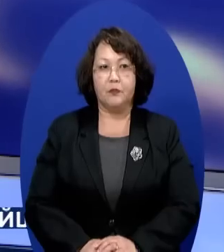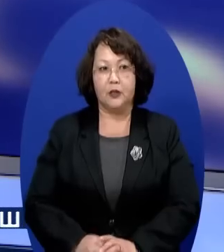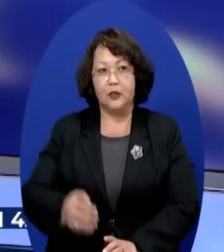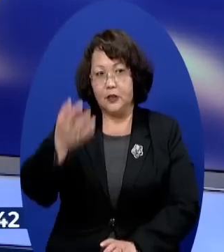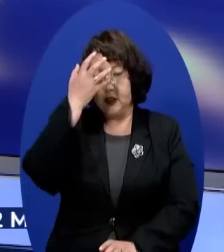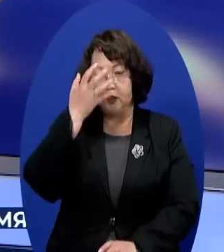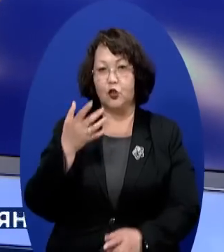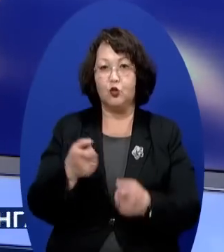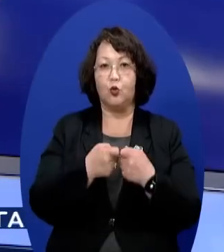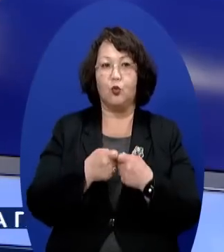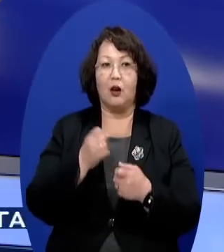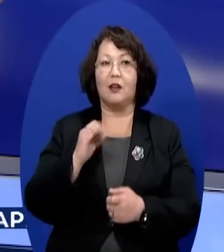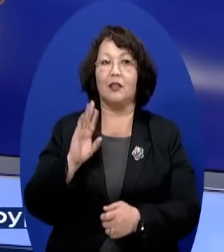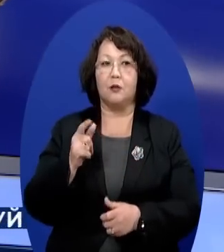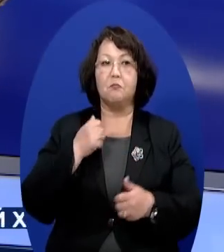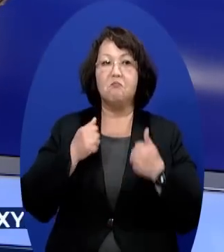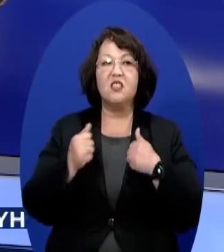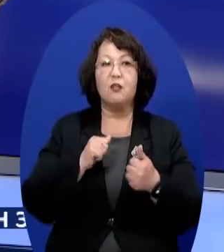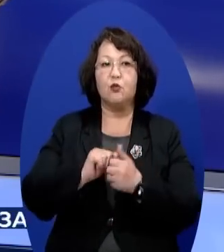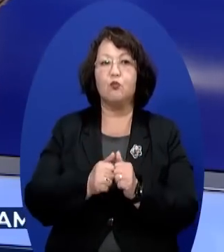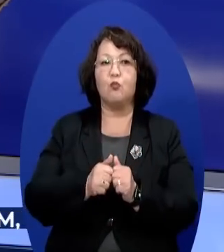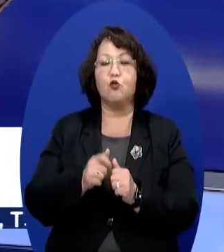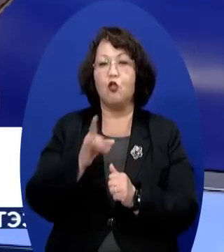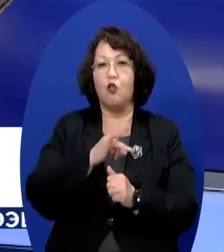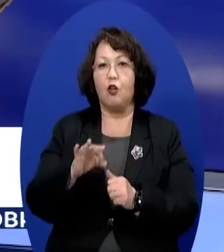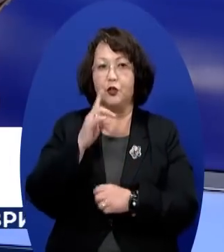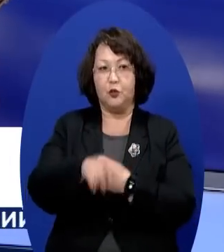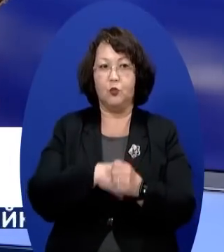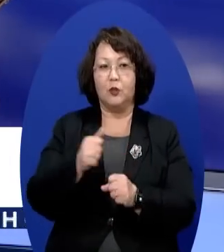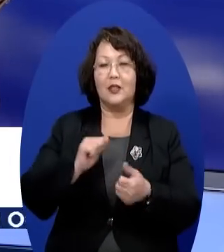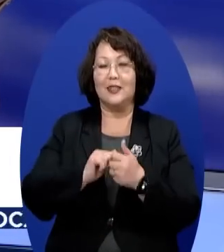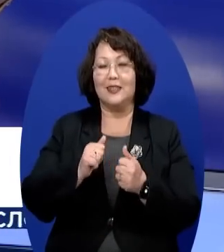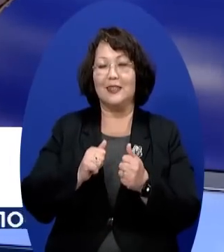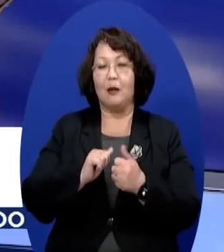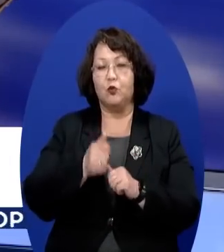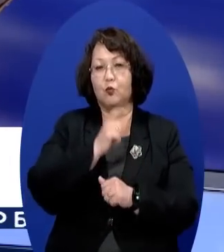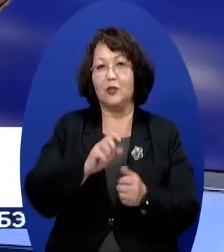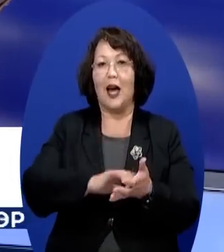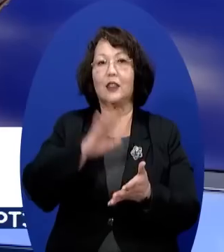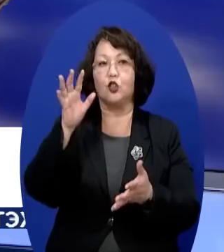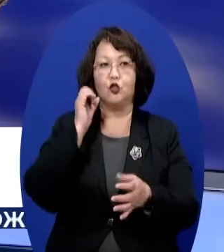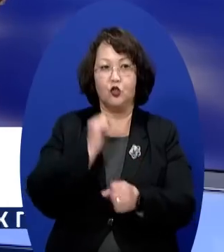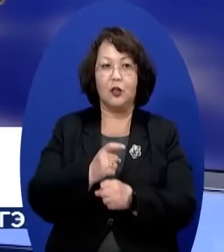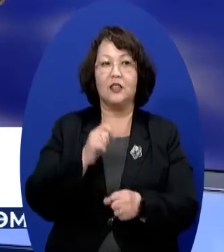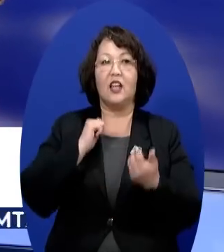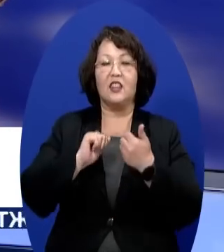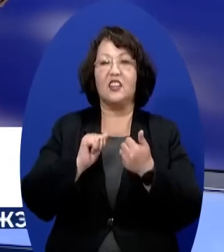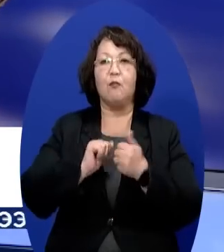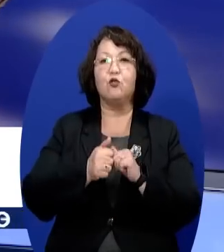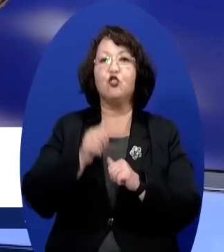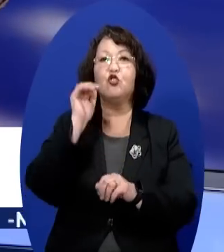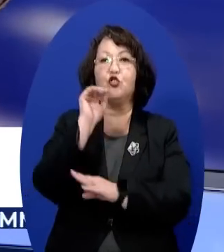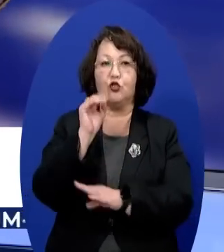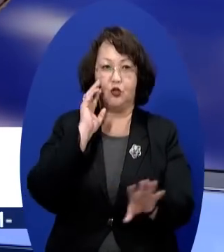Засгийн газрын тохируулагч агентлаг биеийн тамир спортын хороноос жил бүр тамирчдыг алдаршуулах зорилготой тамирчны өдрийг зохион байгуулдаг. Энэ жилийн